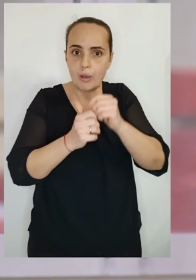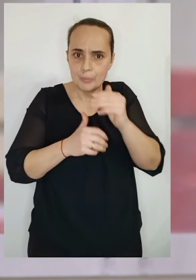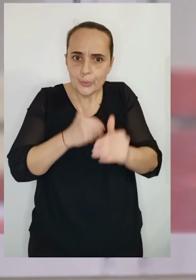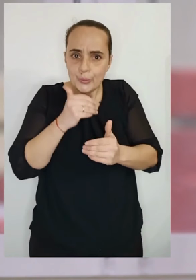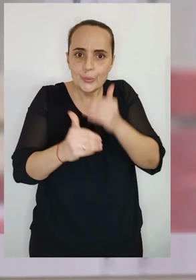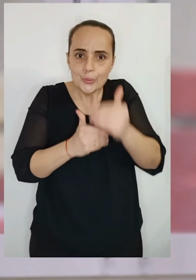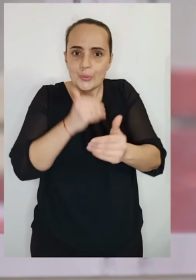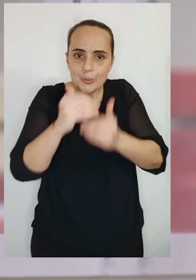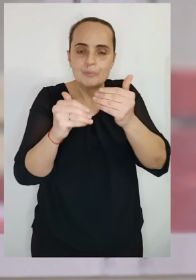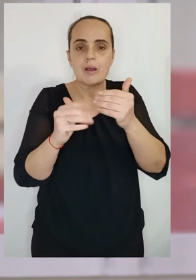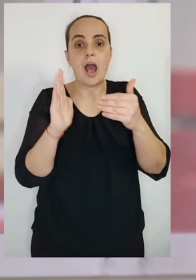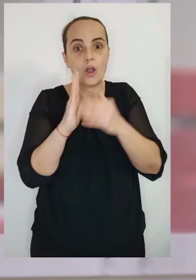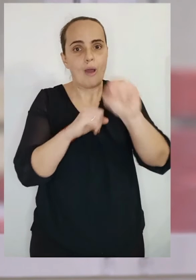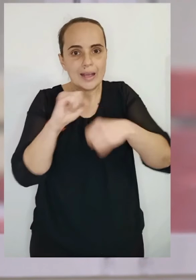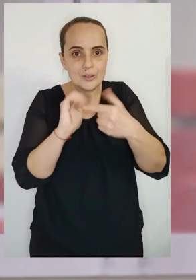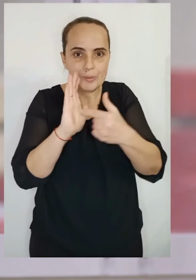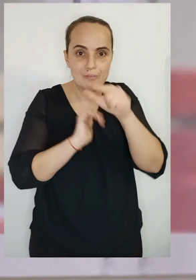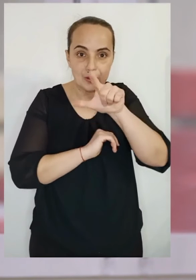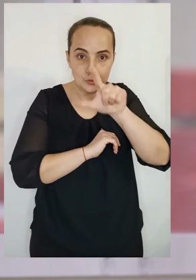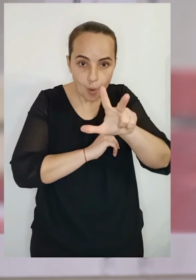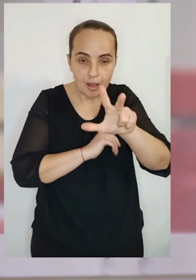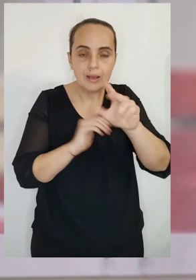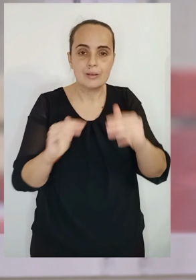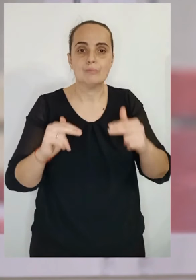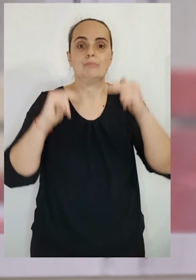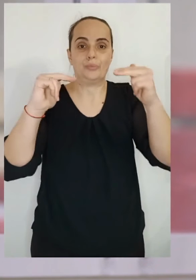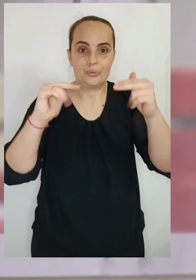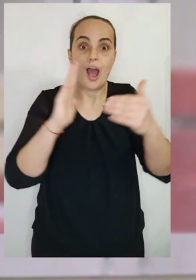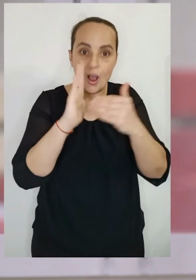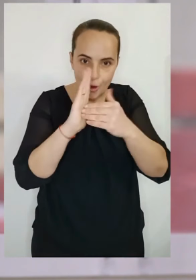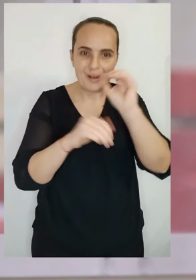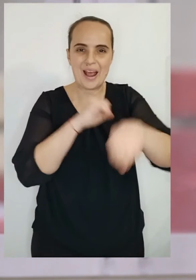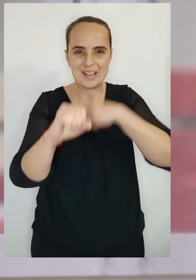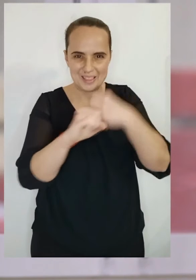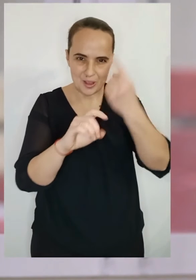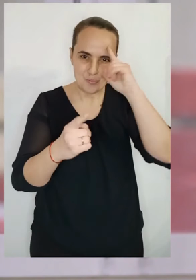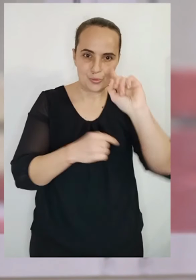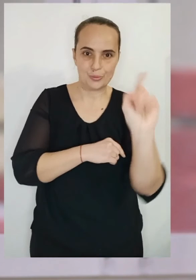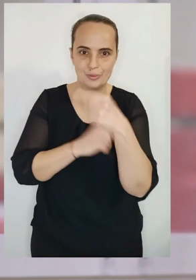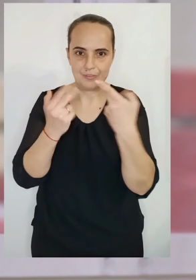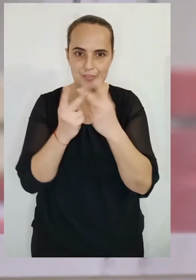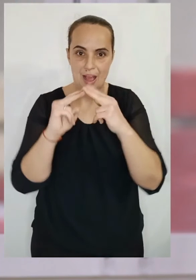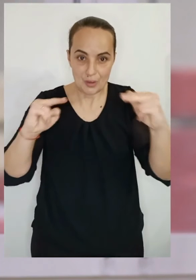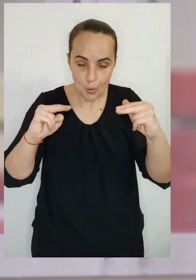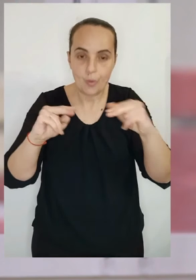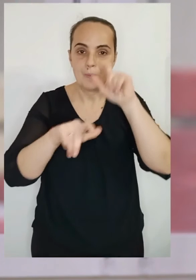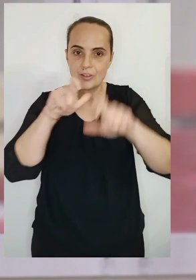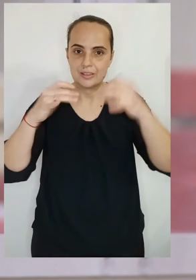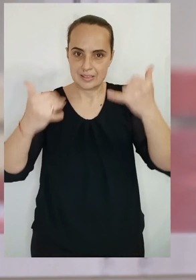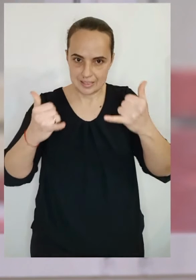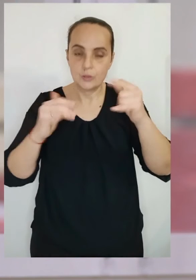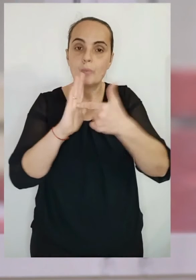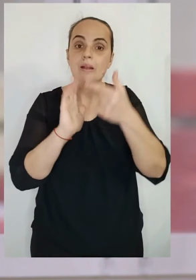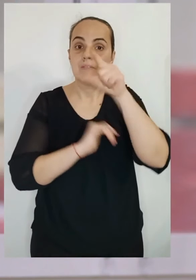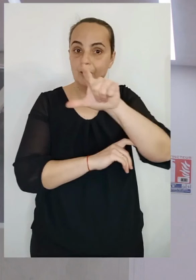place. Et puis encore plus en 2023, et avec une année apothéose autour du sport, pour le sport avignonnais et pour les Avignonnais. Les Avignonnais